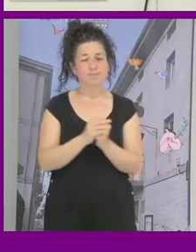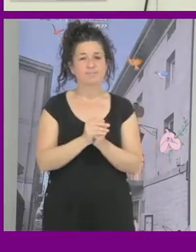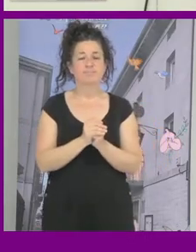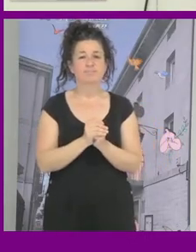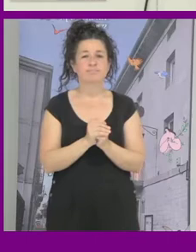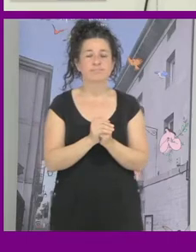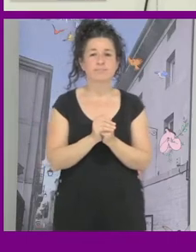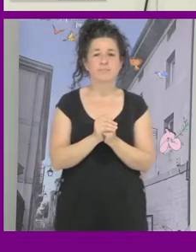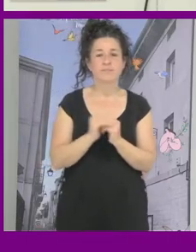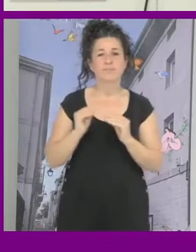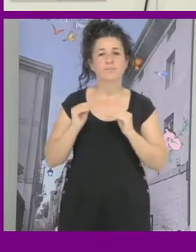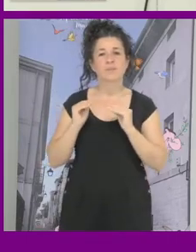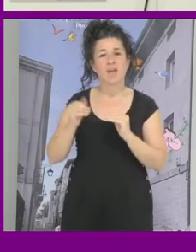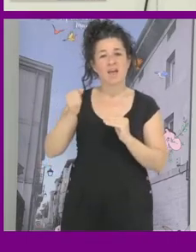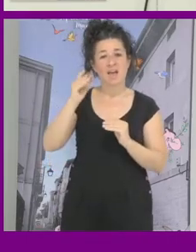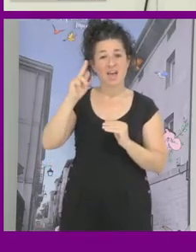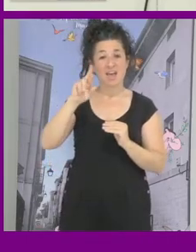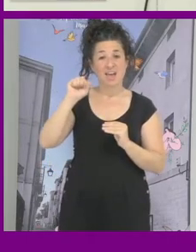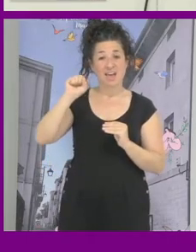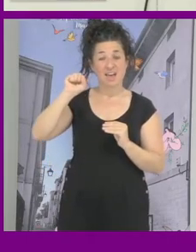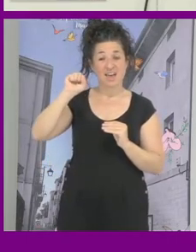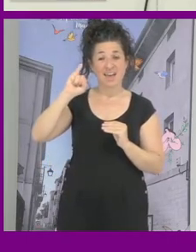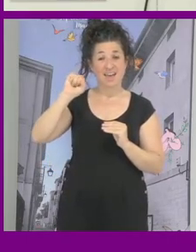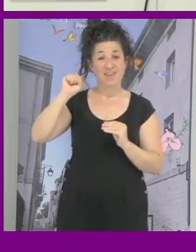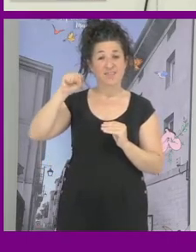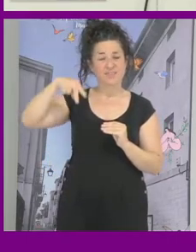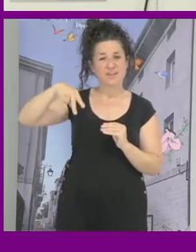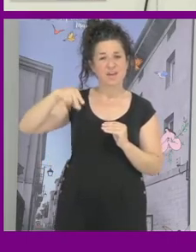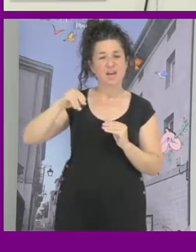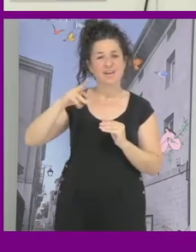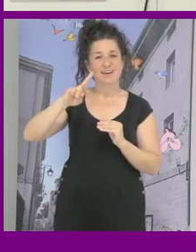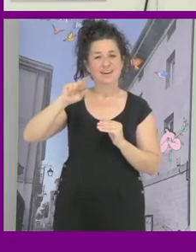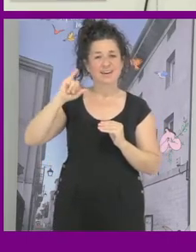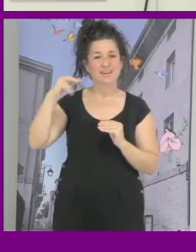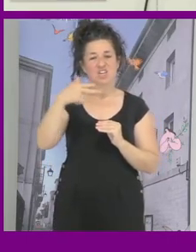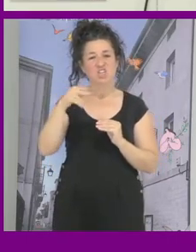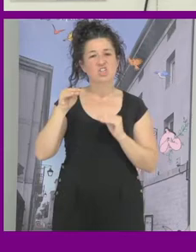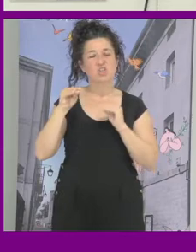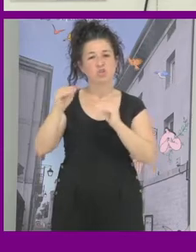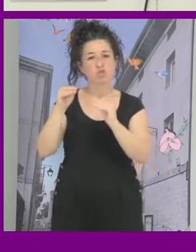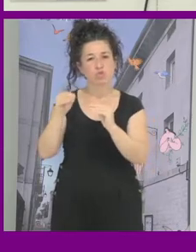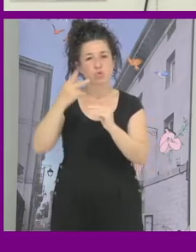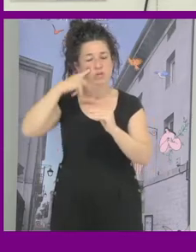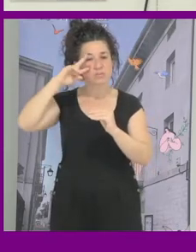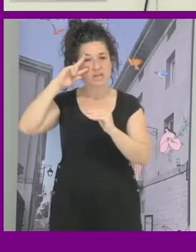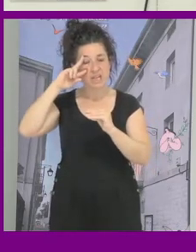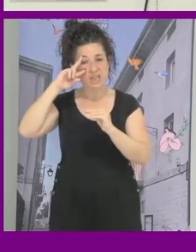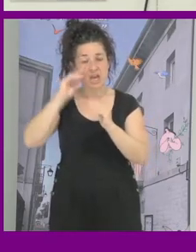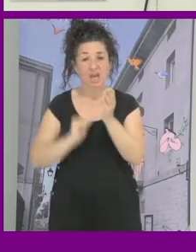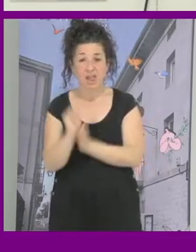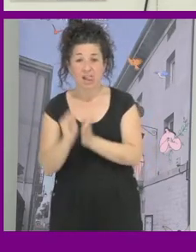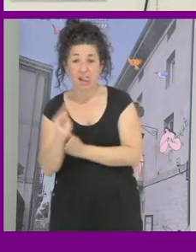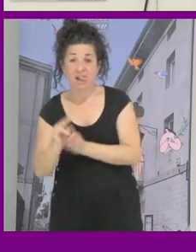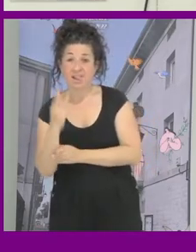Adrian Ritzek bere esperientzia, osea, bere esperientzian oinarritzen da, hiru seme izan ondoren, ez? Ba,